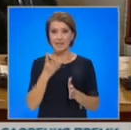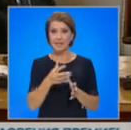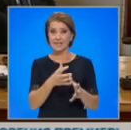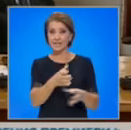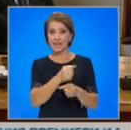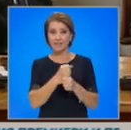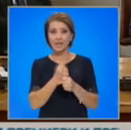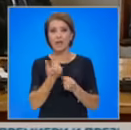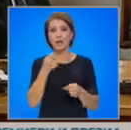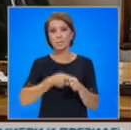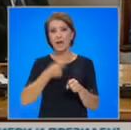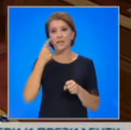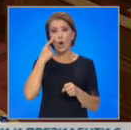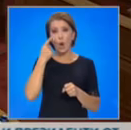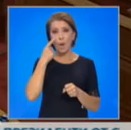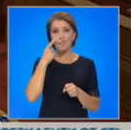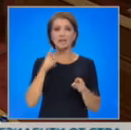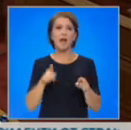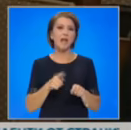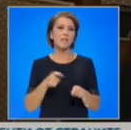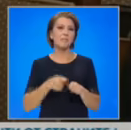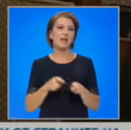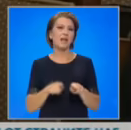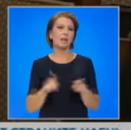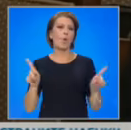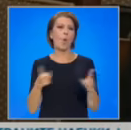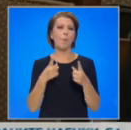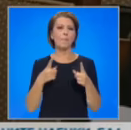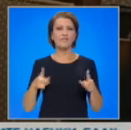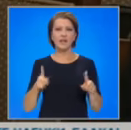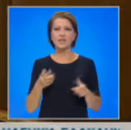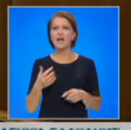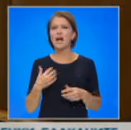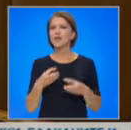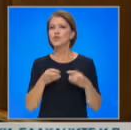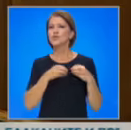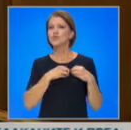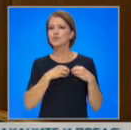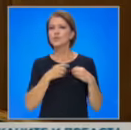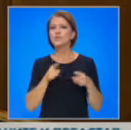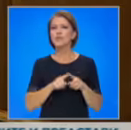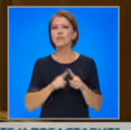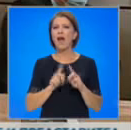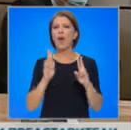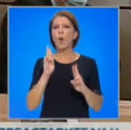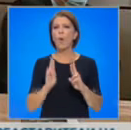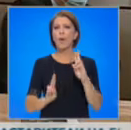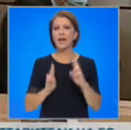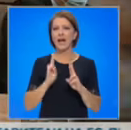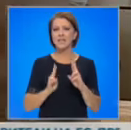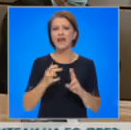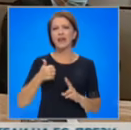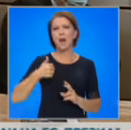и да се опитват с него да се правят на управляващи в страната. Имах чувство, че се намирам на конгрес на БКП или на конгрес на БСП.